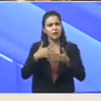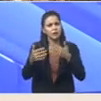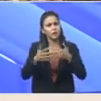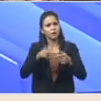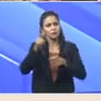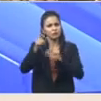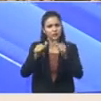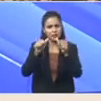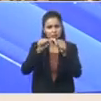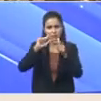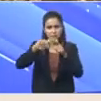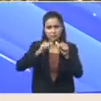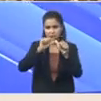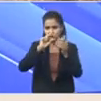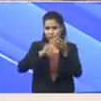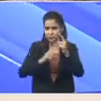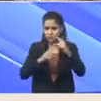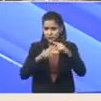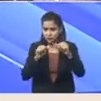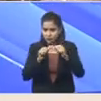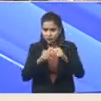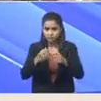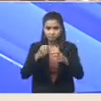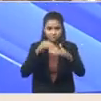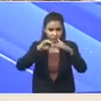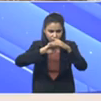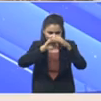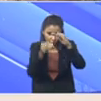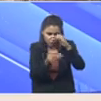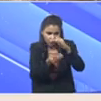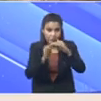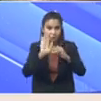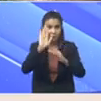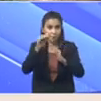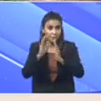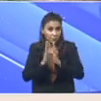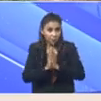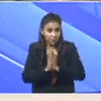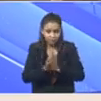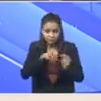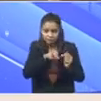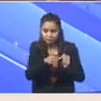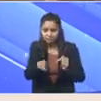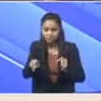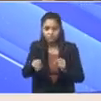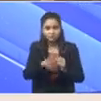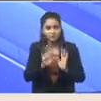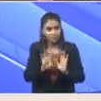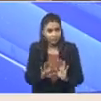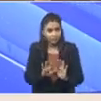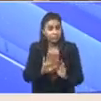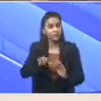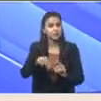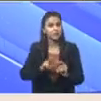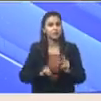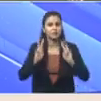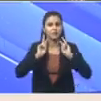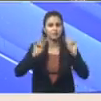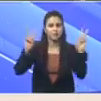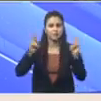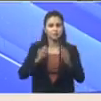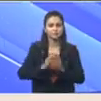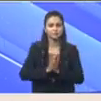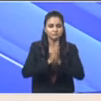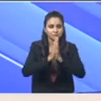की गुफाओं को देख सकते हैं, कोणार्क मंदिर के कॉरिडोर में टहल सकते हैं या फिर वाराणसी के घाटों